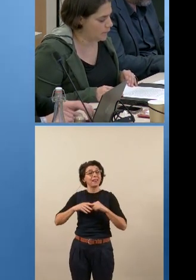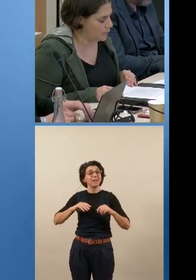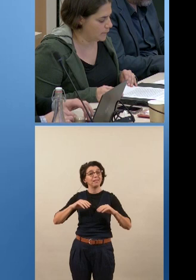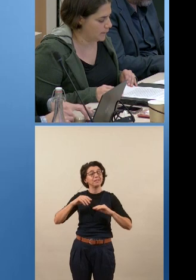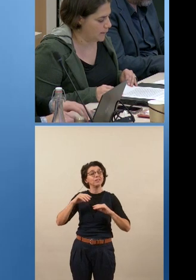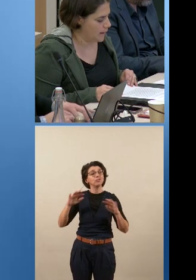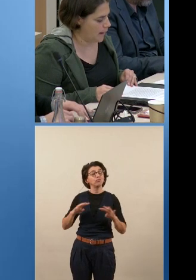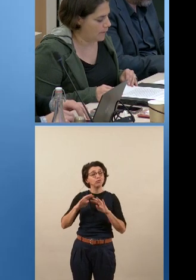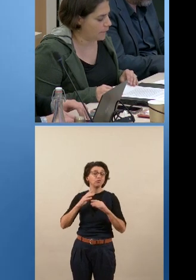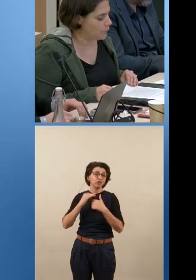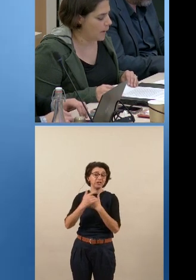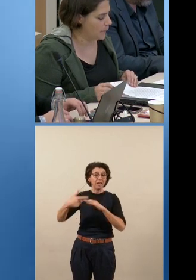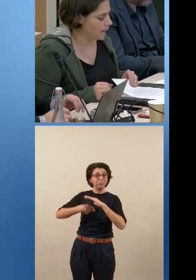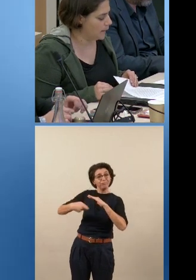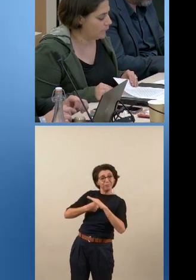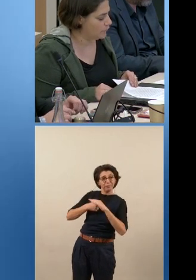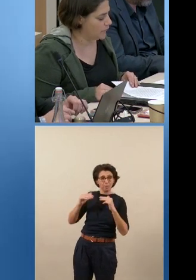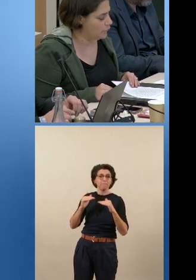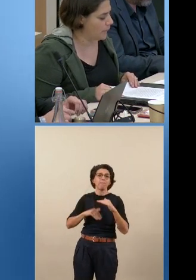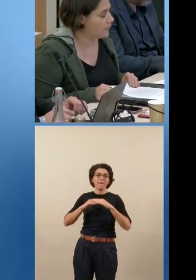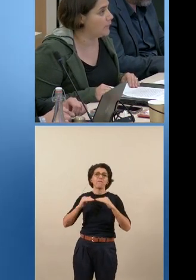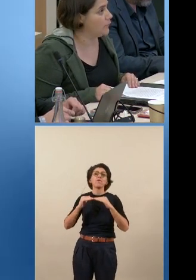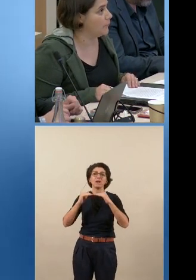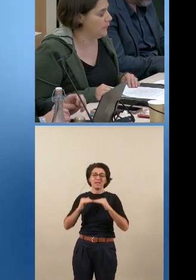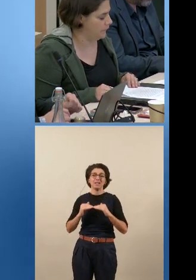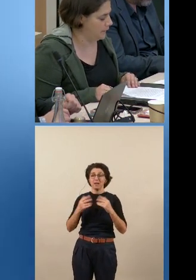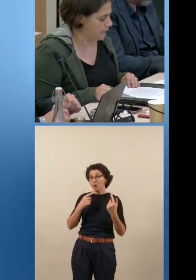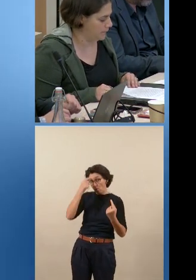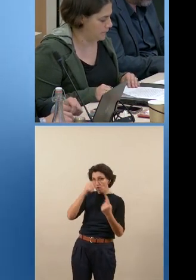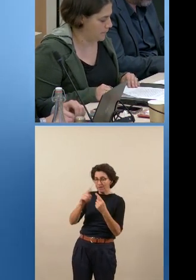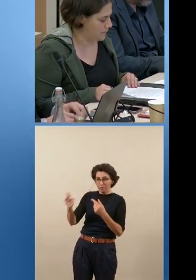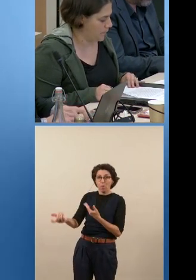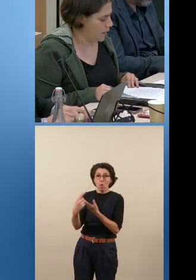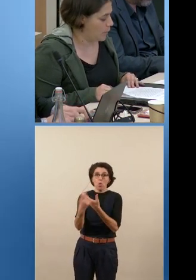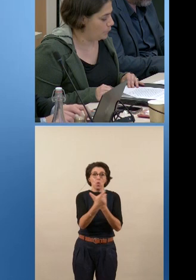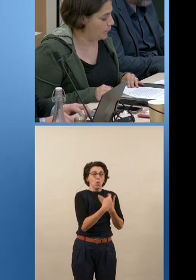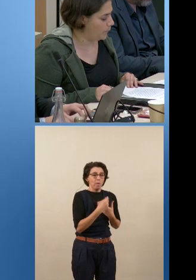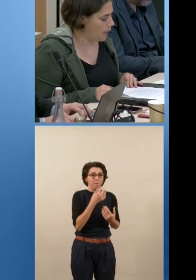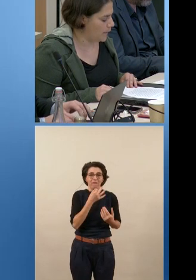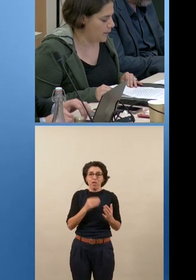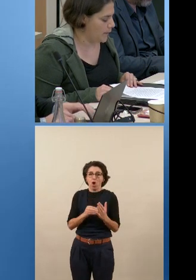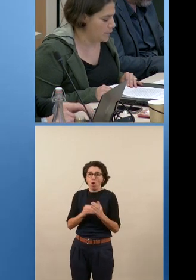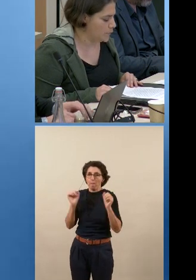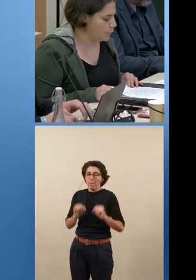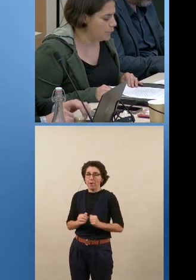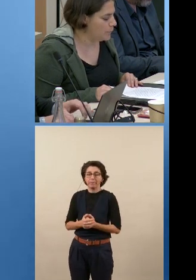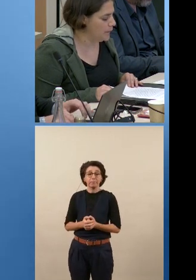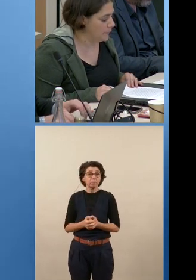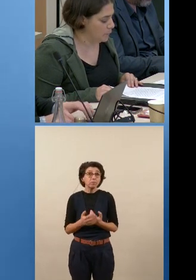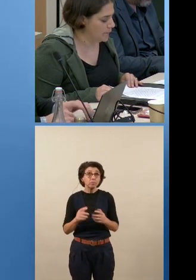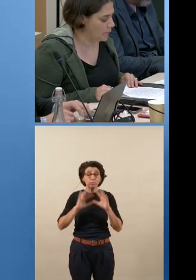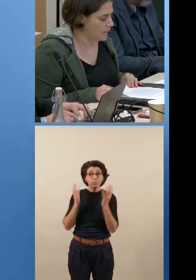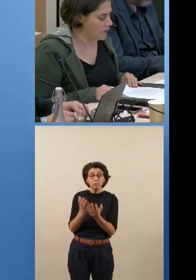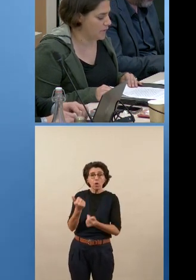été revalorisé afin de permettre à davantage de personnes d'en bénéficier pour mémoire ce sont plus de